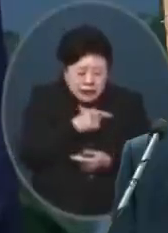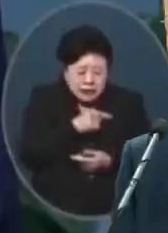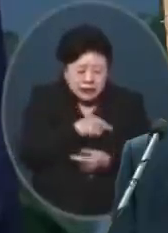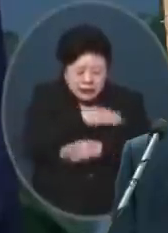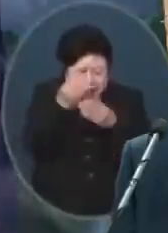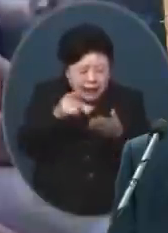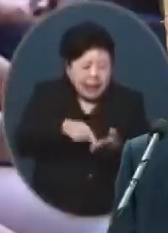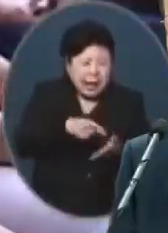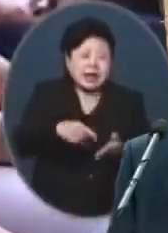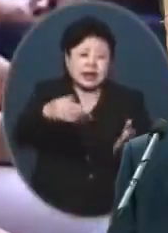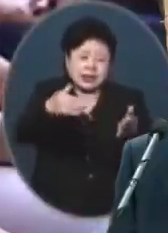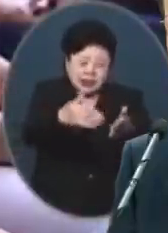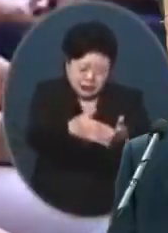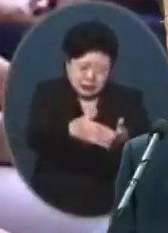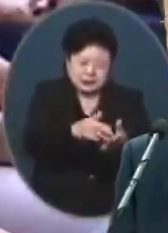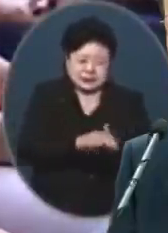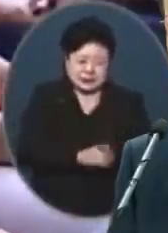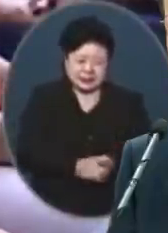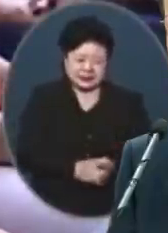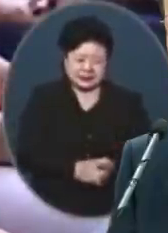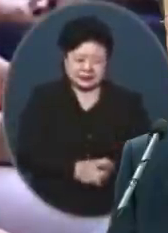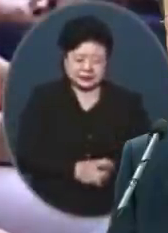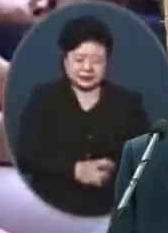다 청산해 주신